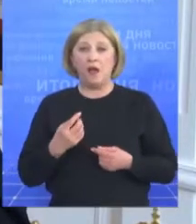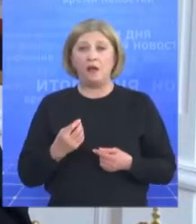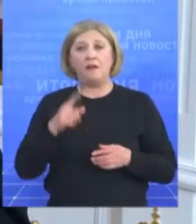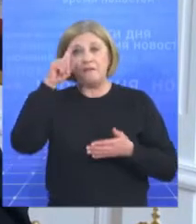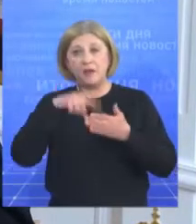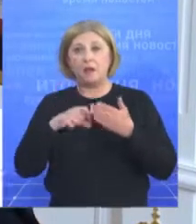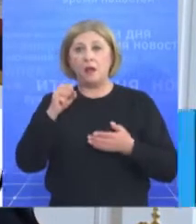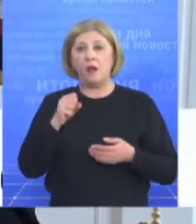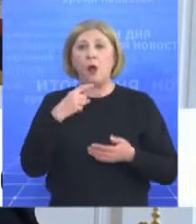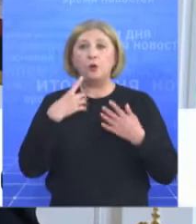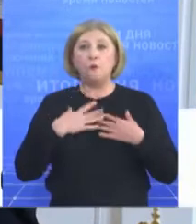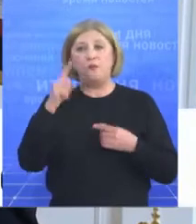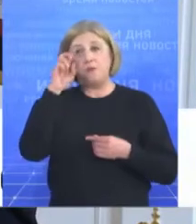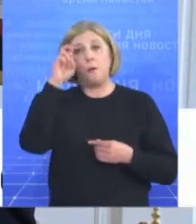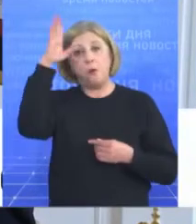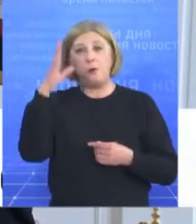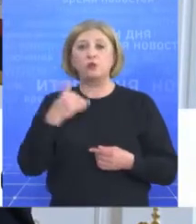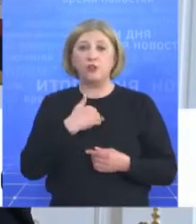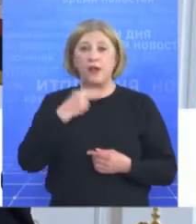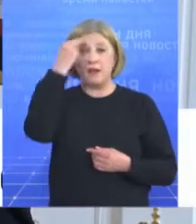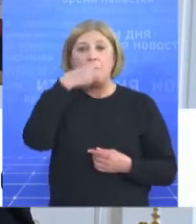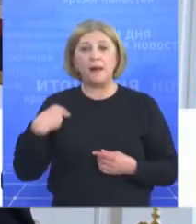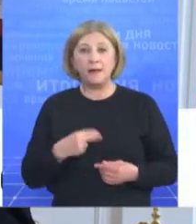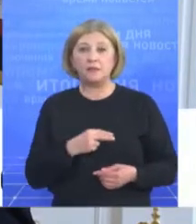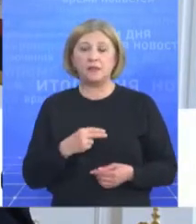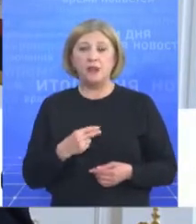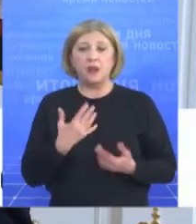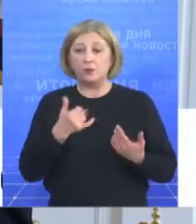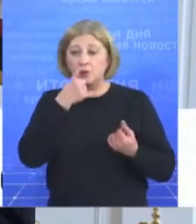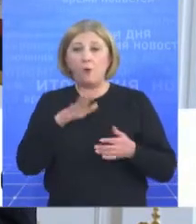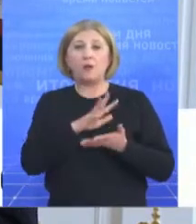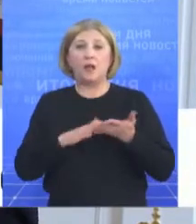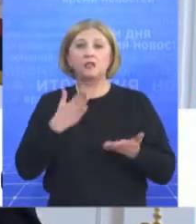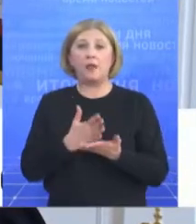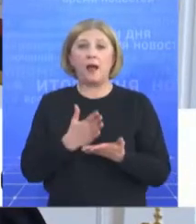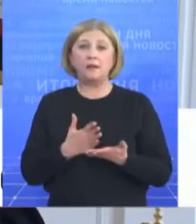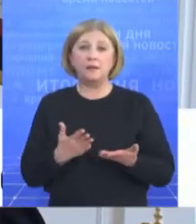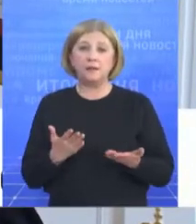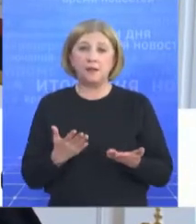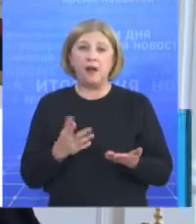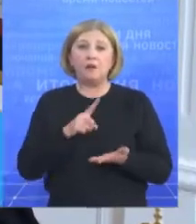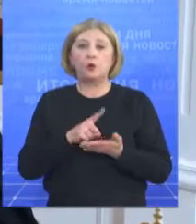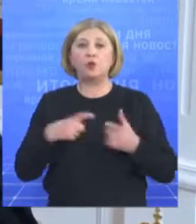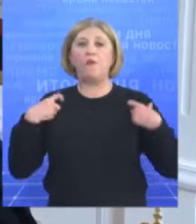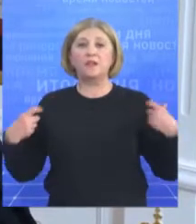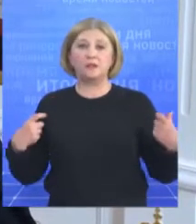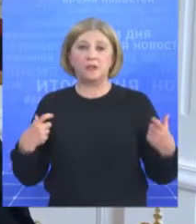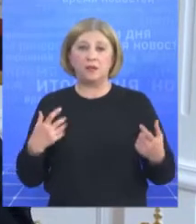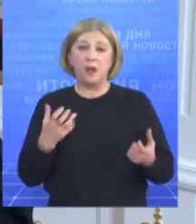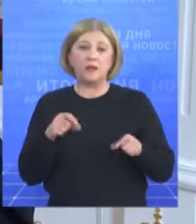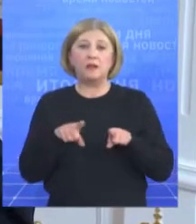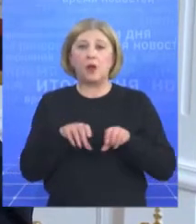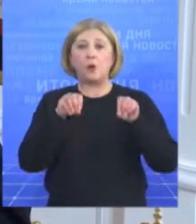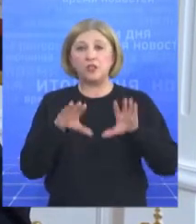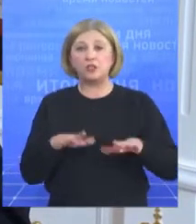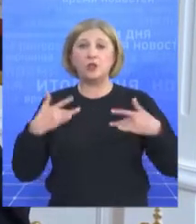любовь к Богу, желание вот, молиться. И уже не мог дальше находиться в должности офицера, поэтому принял